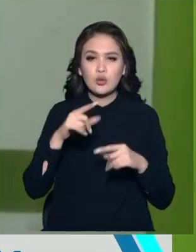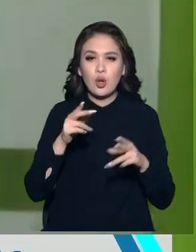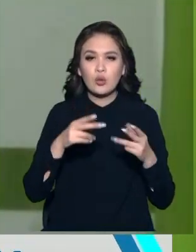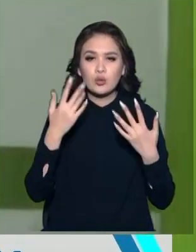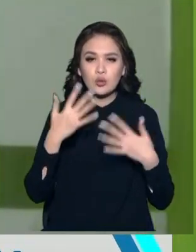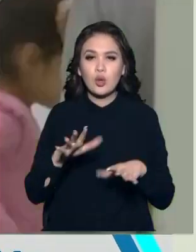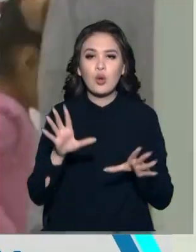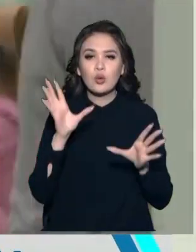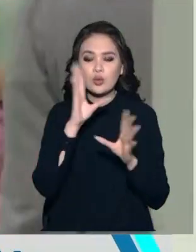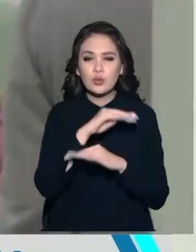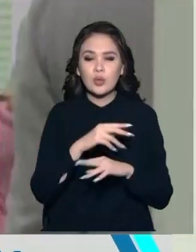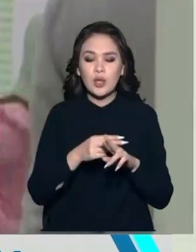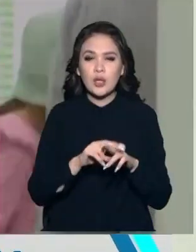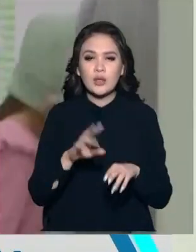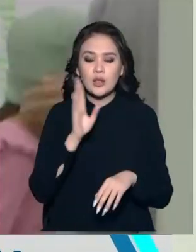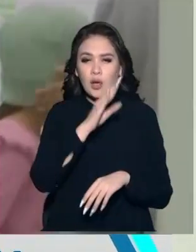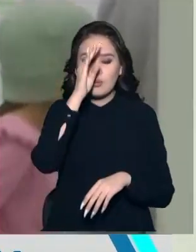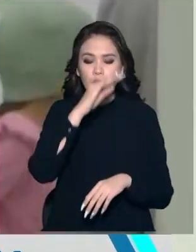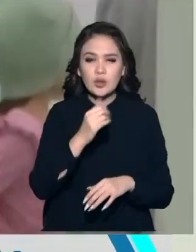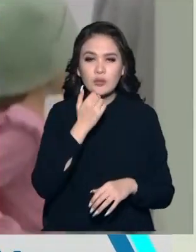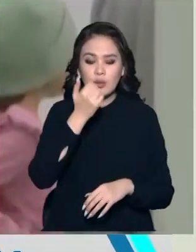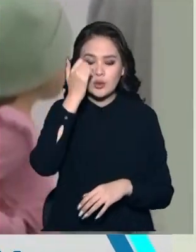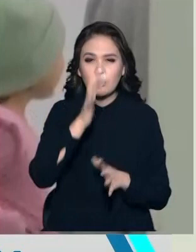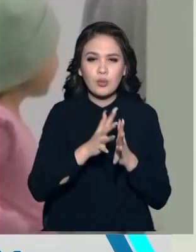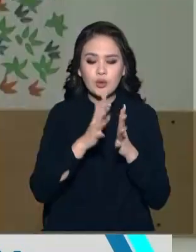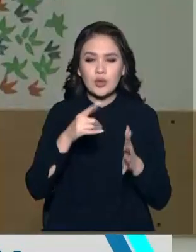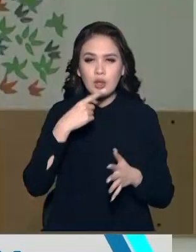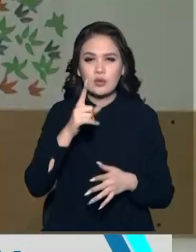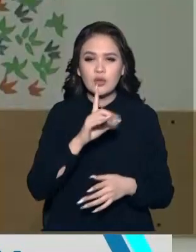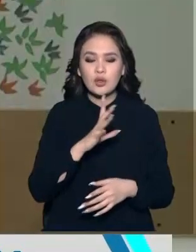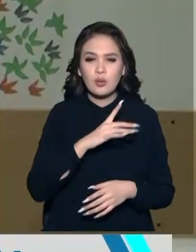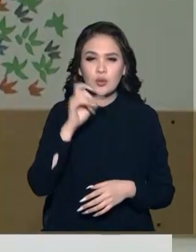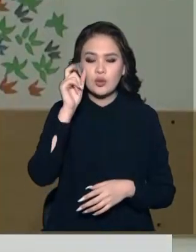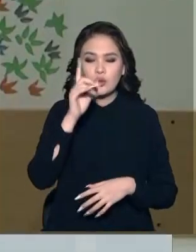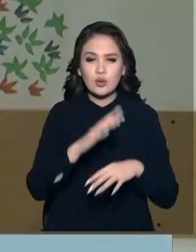прооперировали успешно. Родители не перестают благодарить врача золотыми руками.